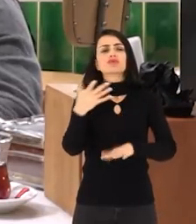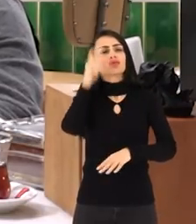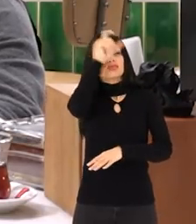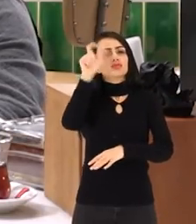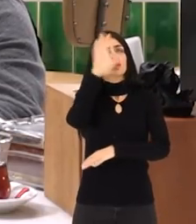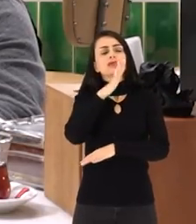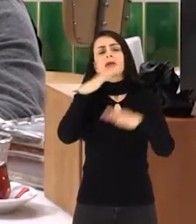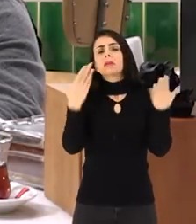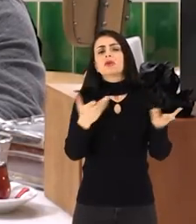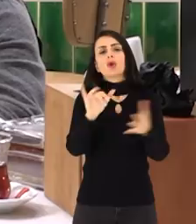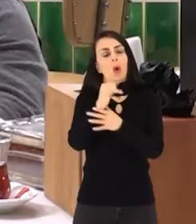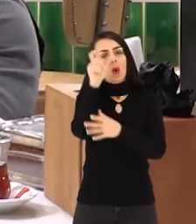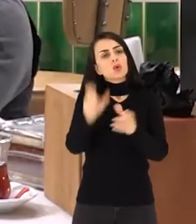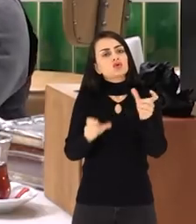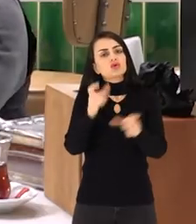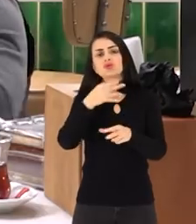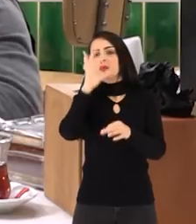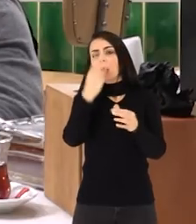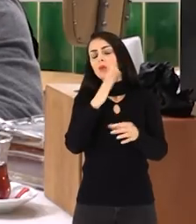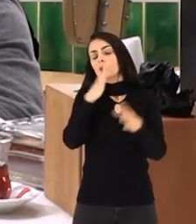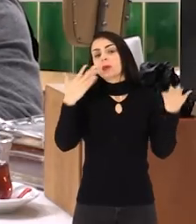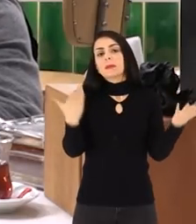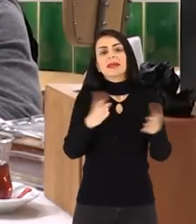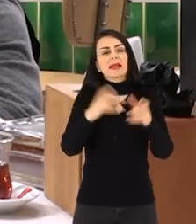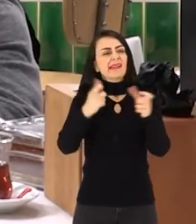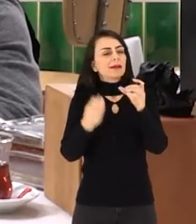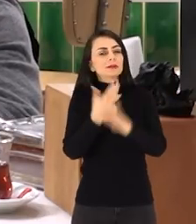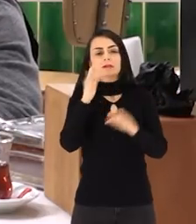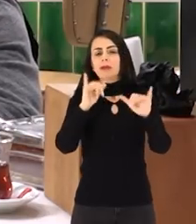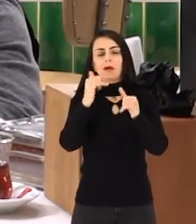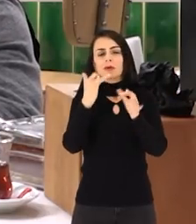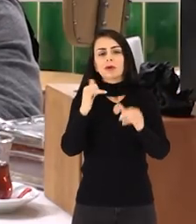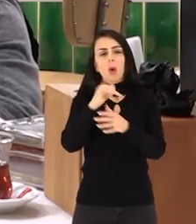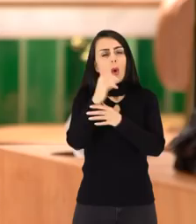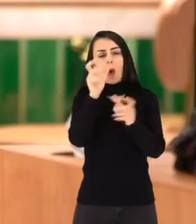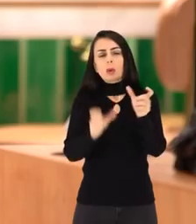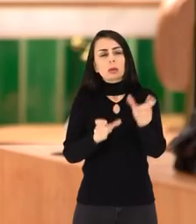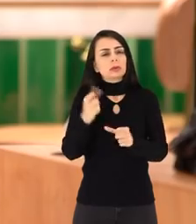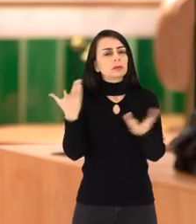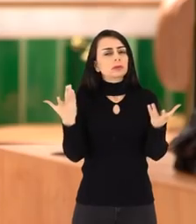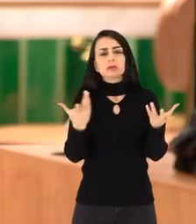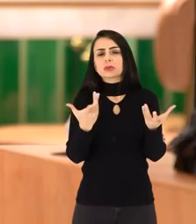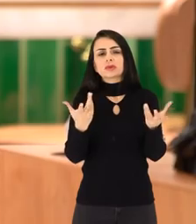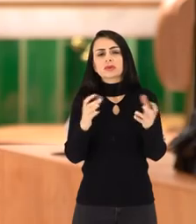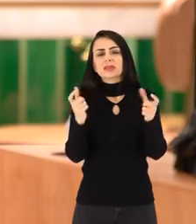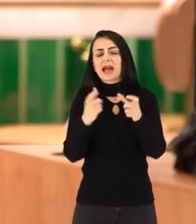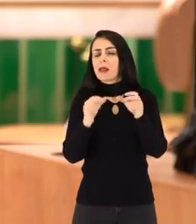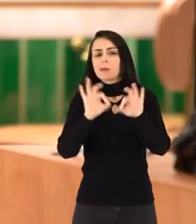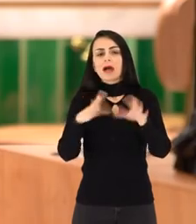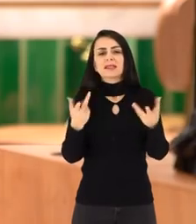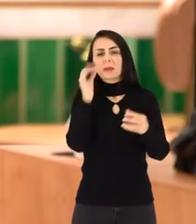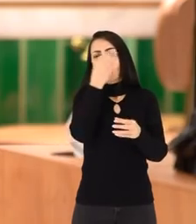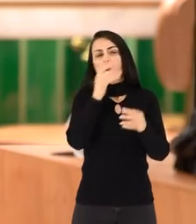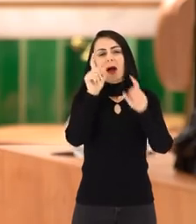biliyor. Nasıl bir oyuncu olduğunu. Nereden çıktı oyunculuk işi? Nasıl başladı? Önce bunu sorayım. Önce bu klişe soruları sorayım. Sor